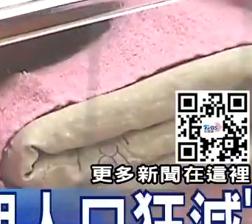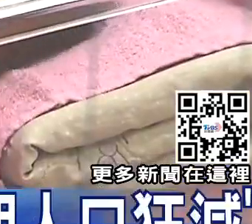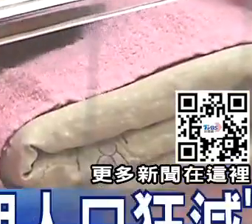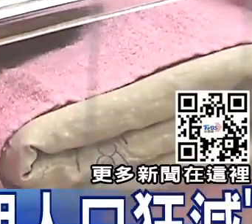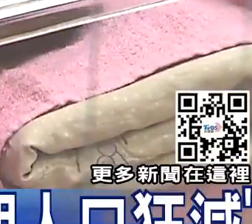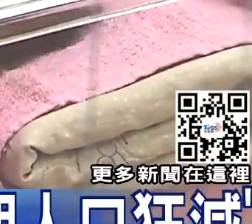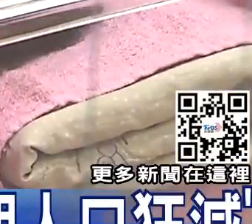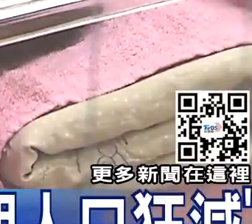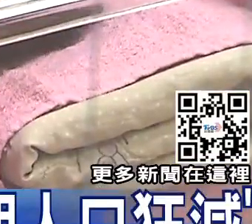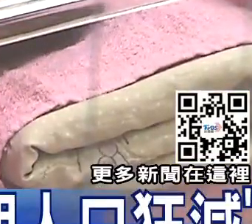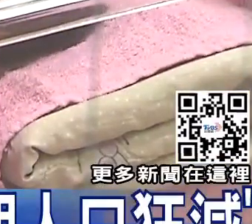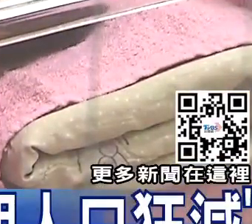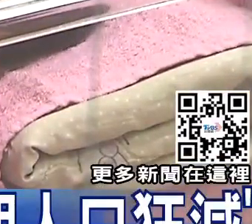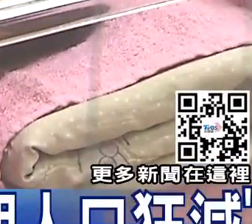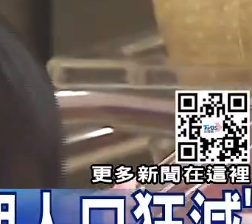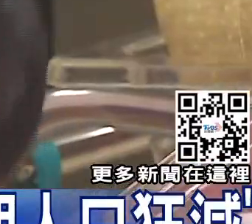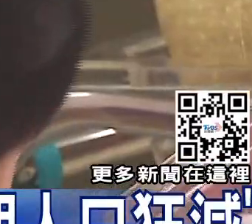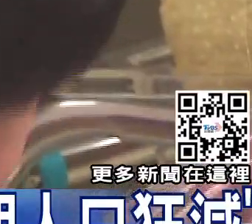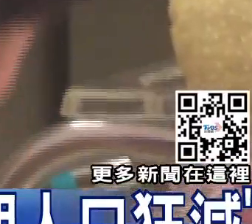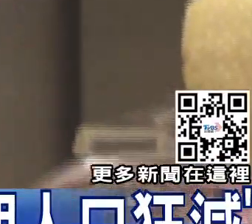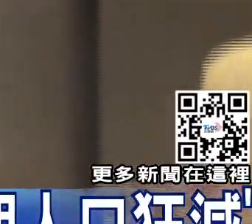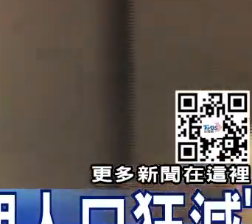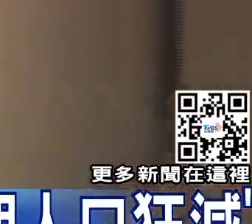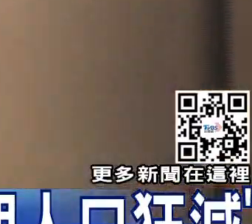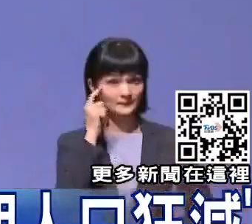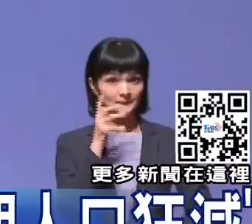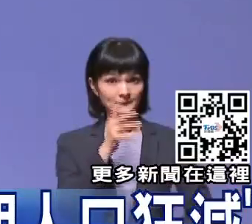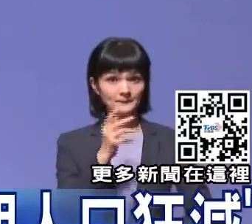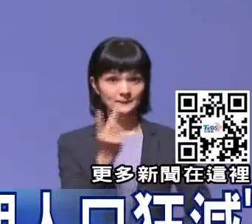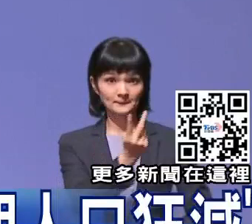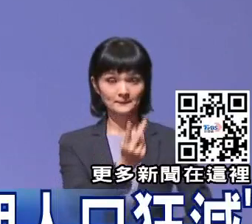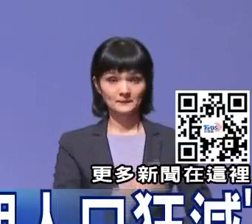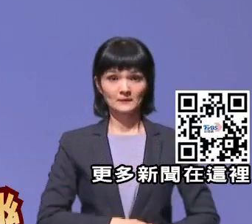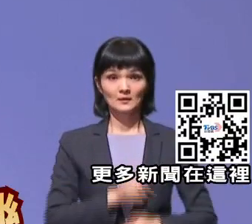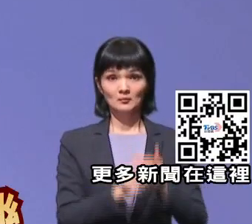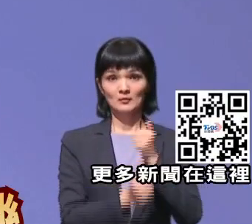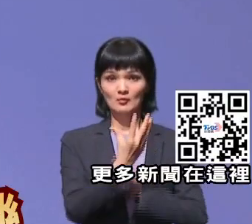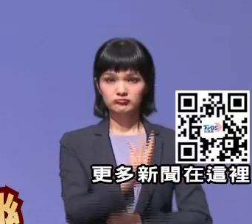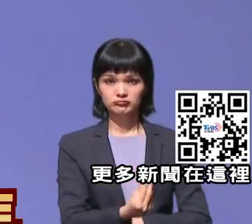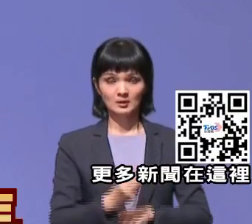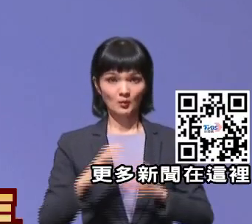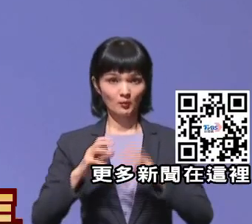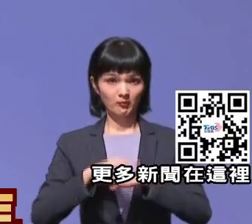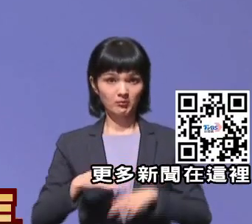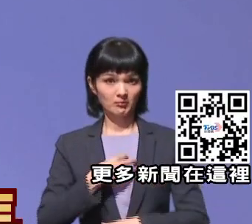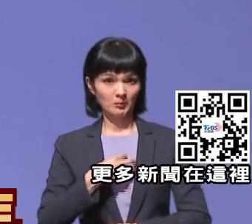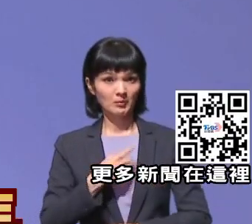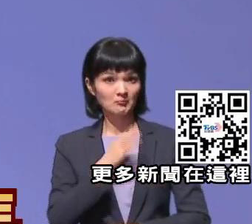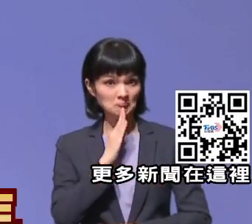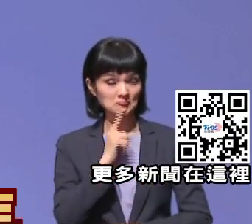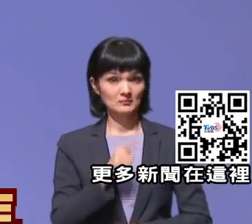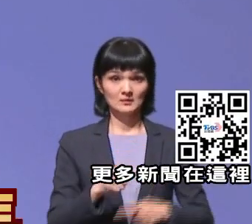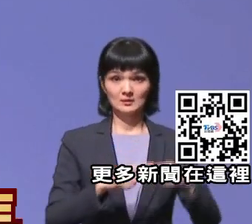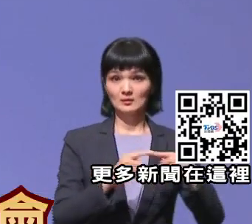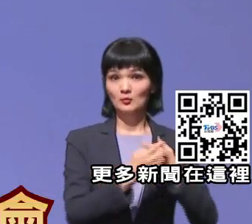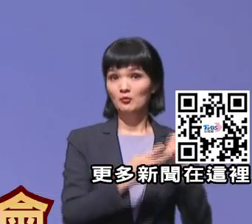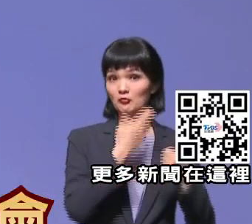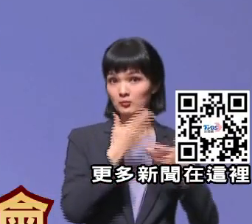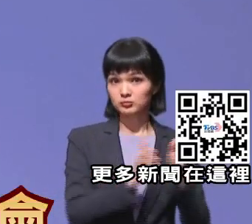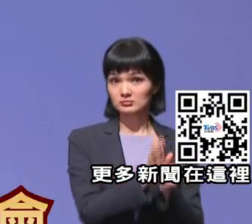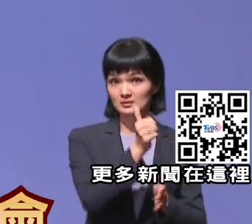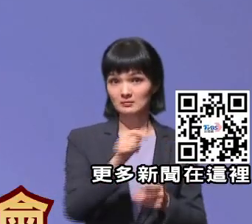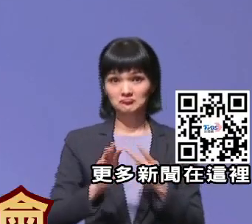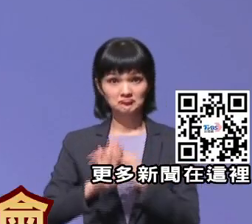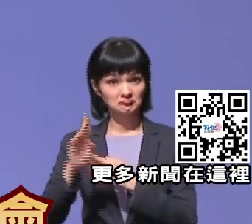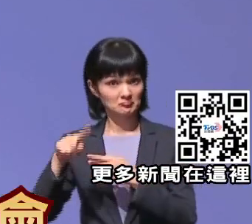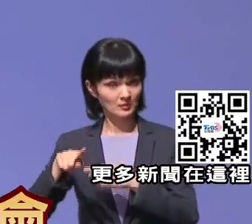同样让打者有共识的还有回应少子化。 少子女化是国安危机，你们一位是卫福部长，一位长期